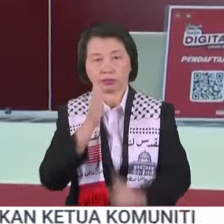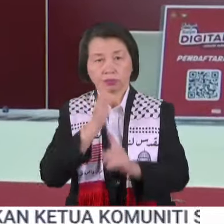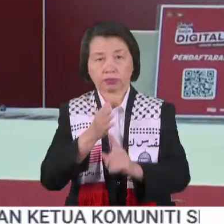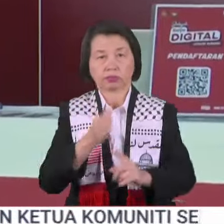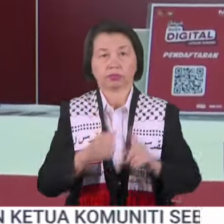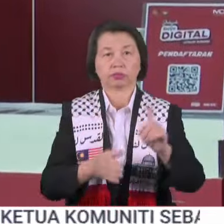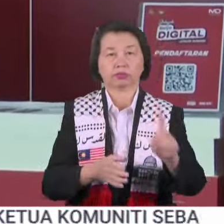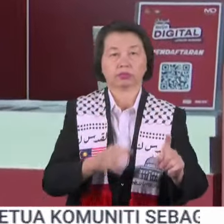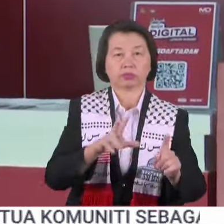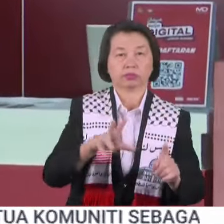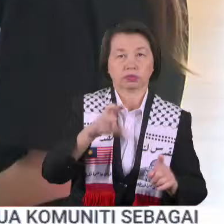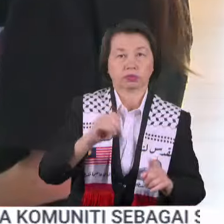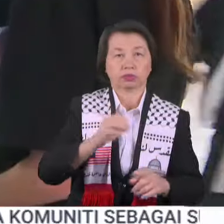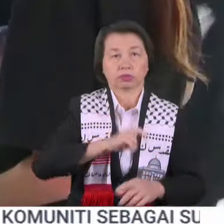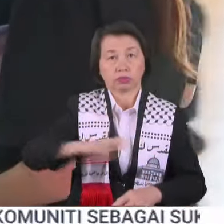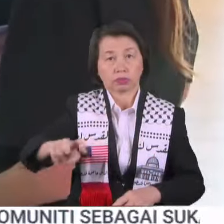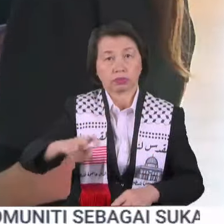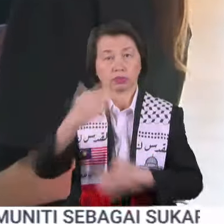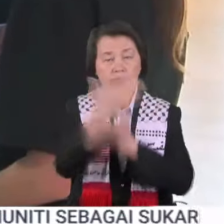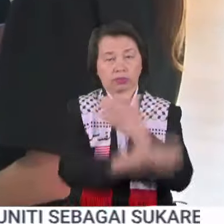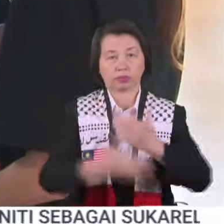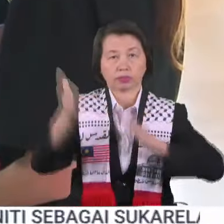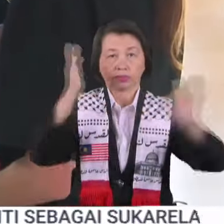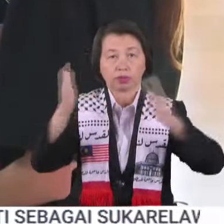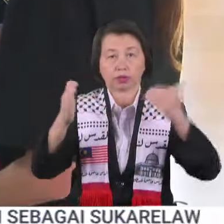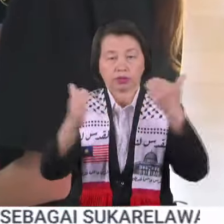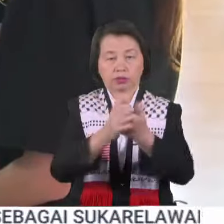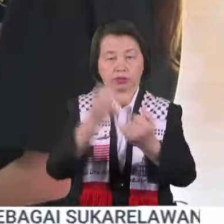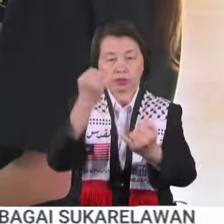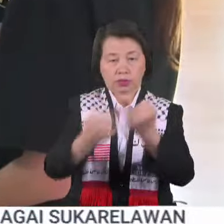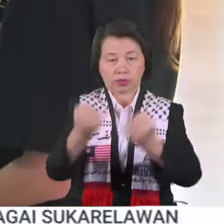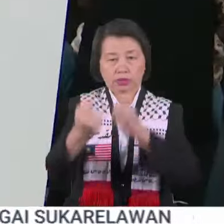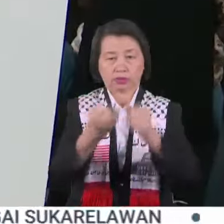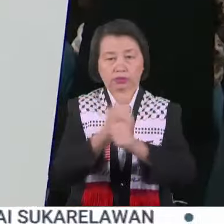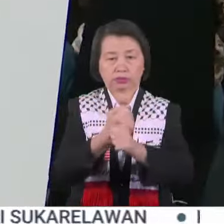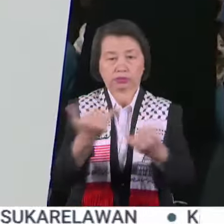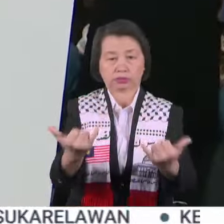30 jelajah dapat dilaksana di seluruh negara sehingga akhir tahun ini.